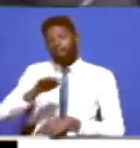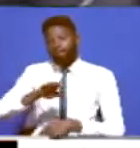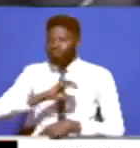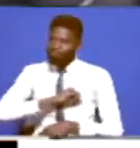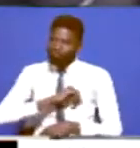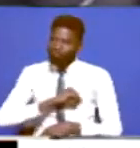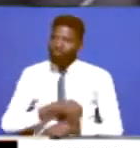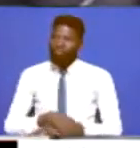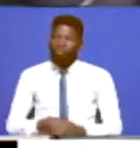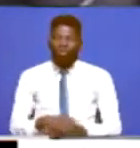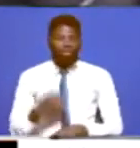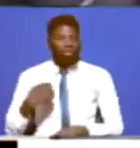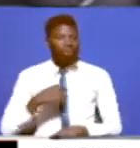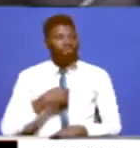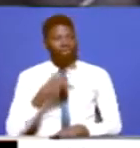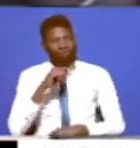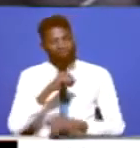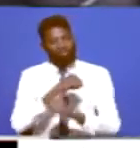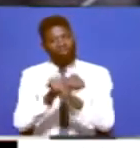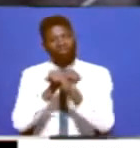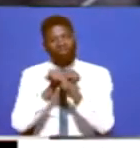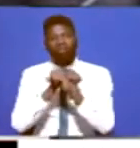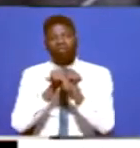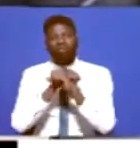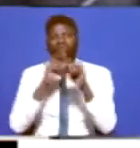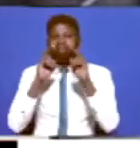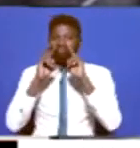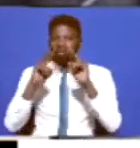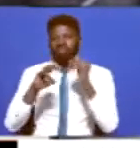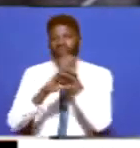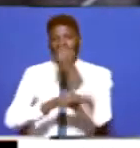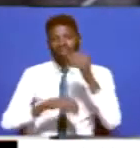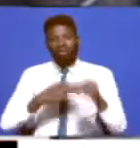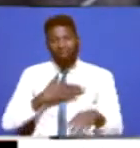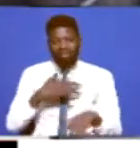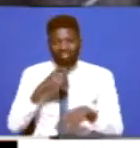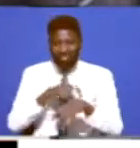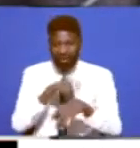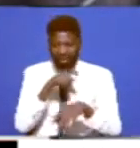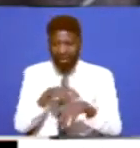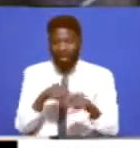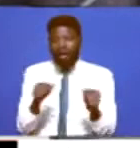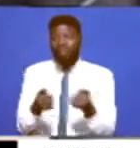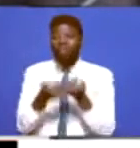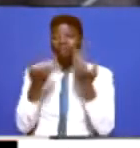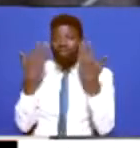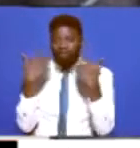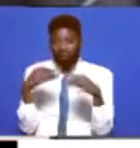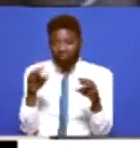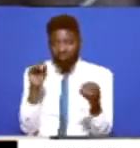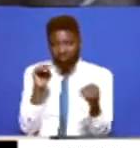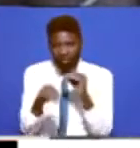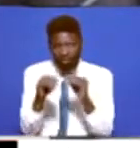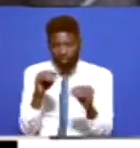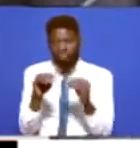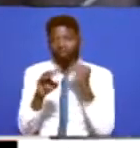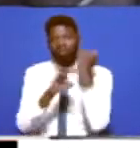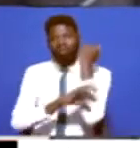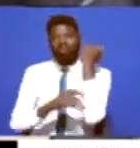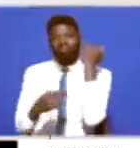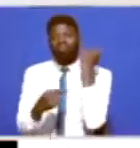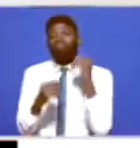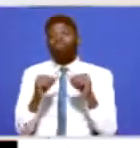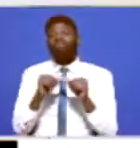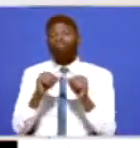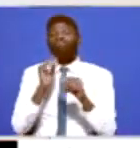Tuchunge amani ya taifa letu, maana baada ya uchaguzi tuko na inchi, na lazima tubaki kama ndugu